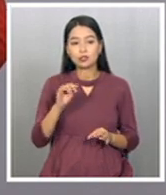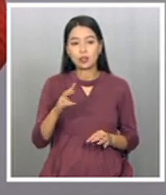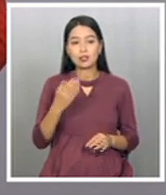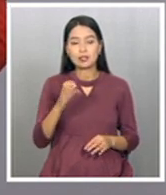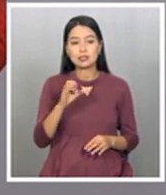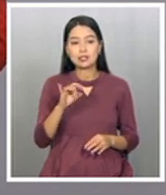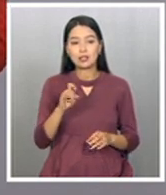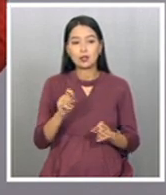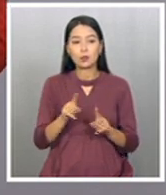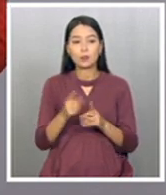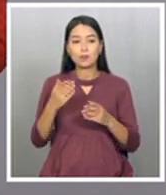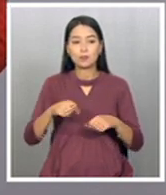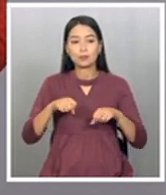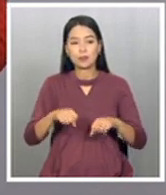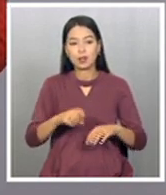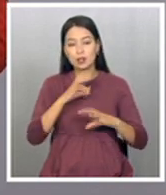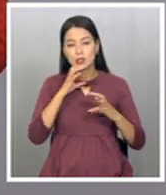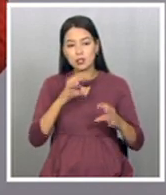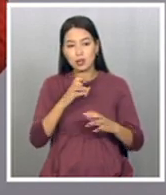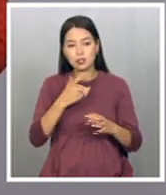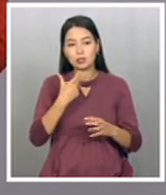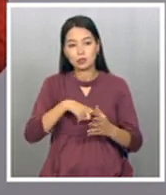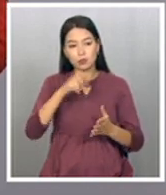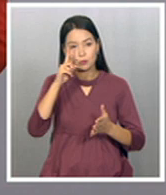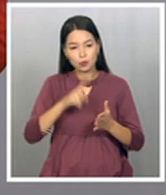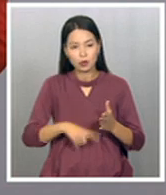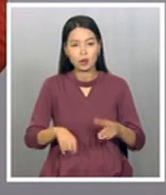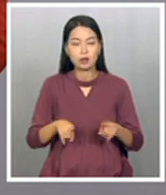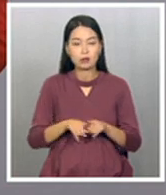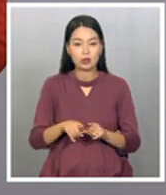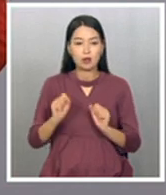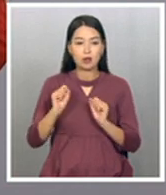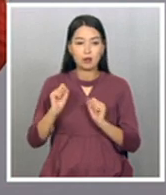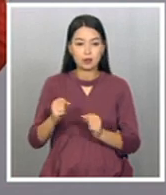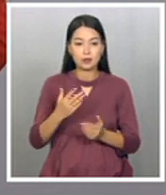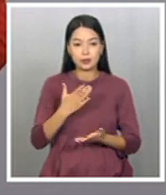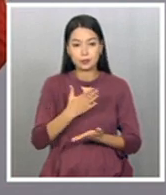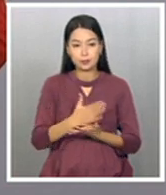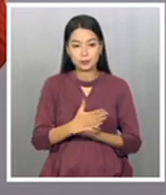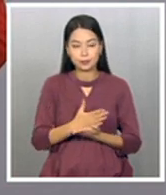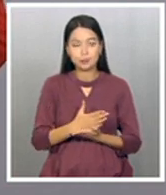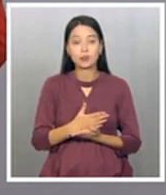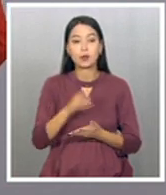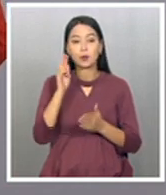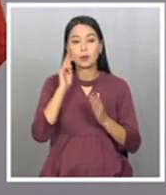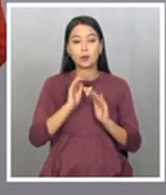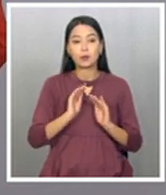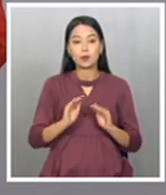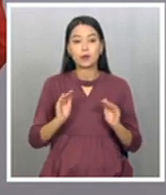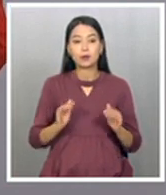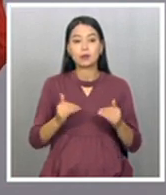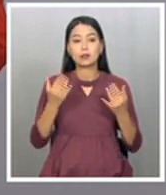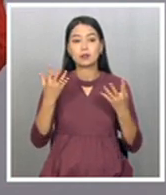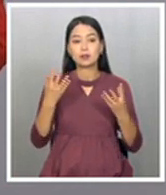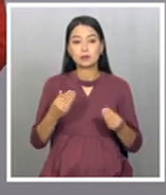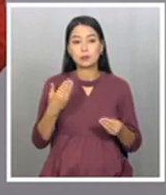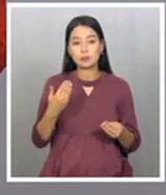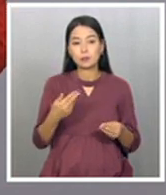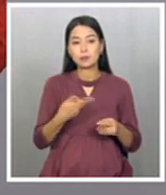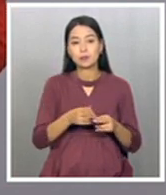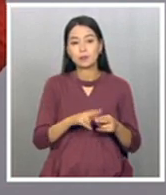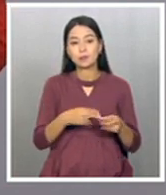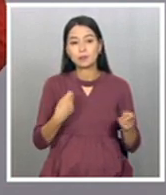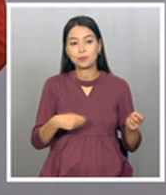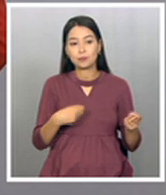таптап, өзінің теңі емес жиен құлға атастырып еді. Оқушылар, Біржан Сара айтысындағы